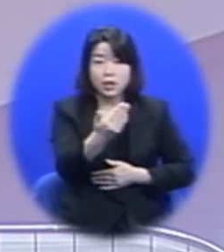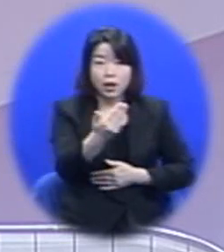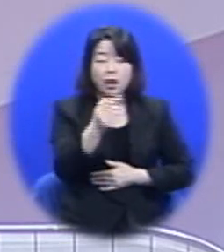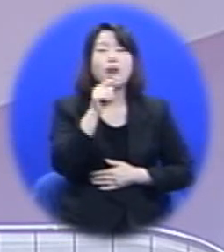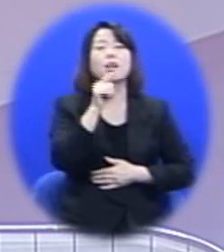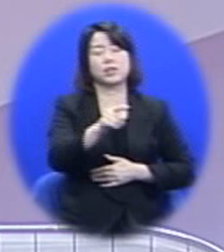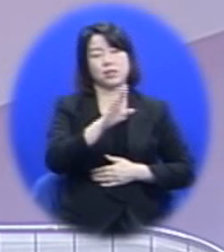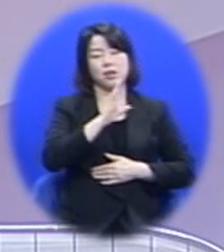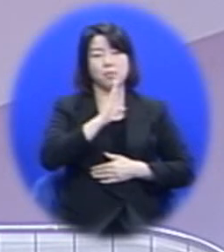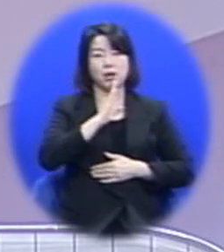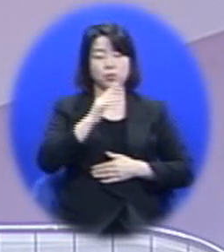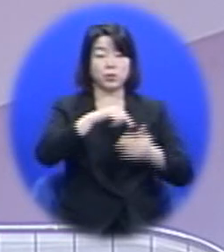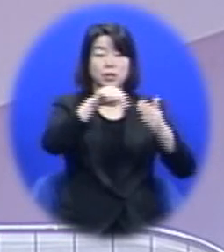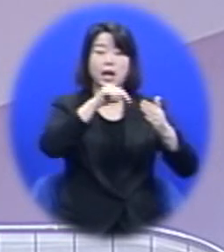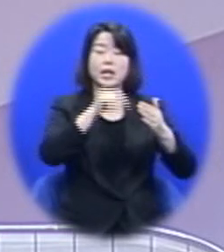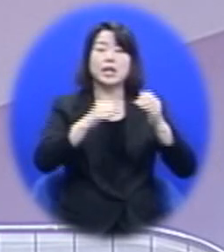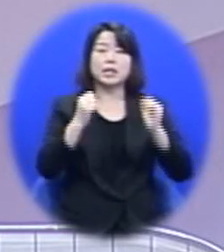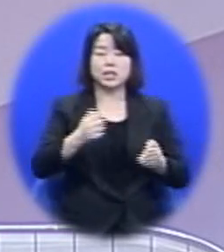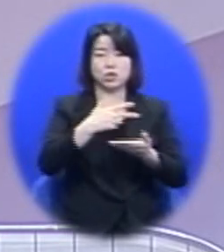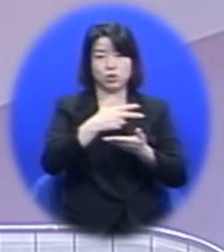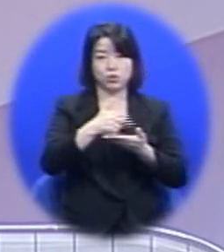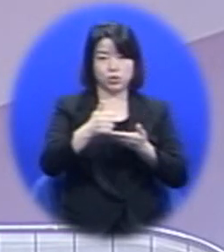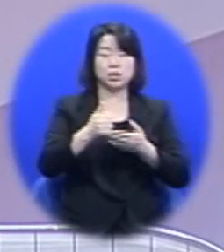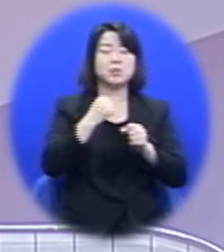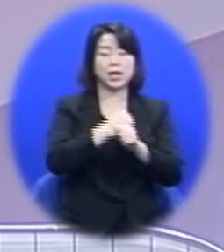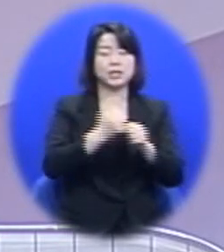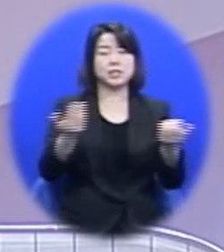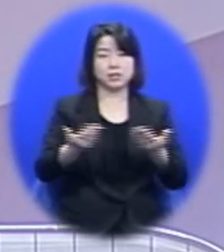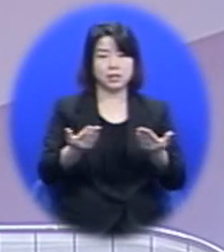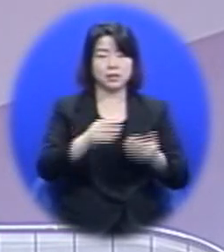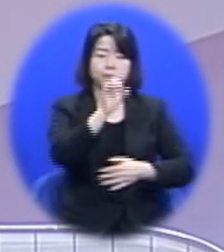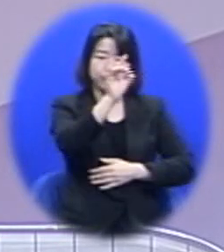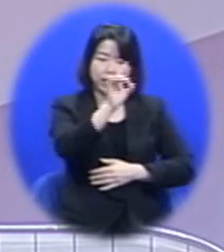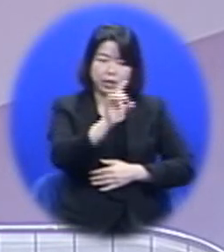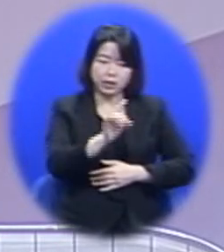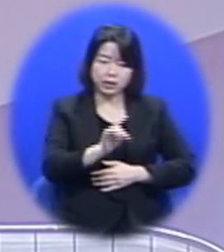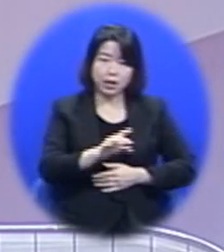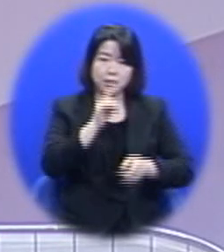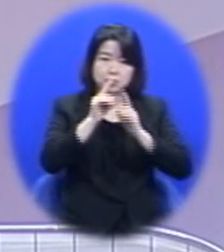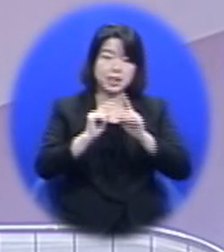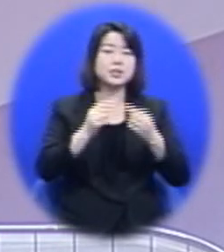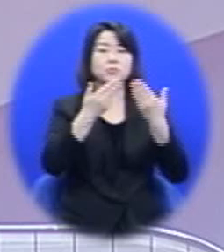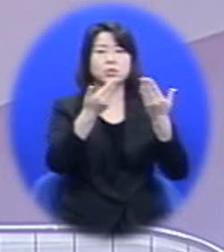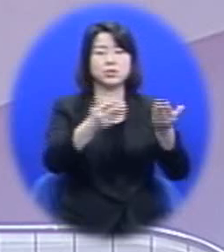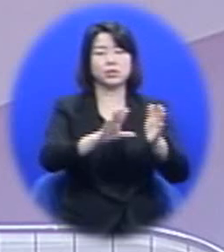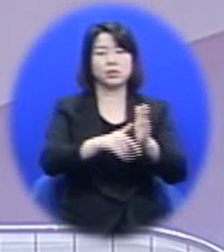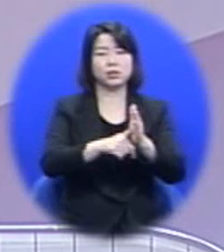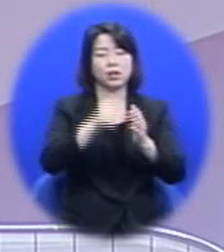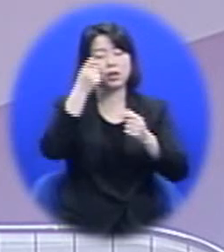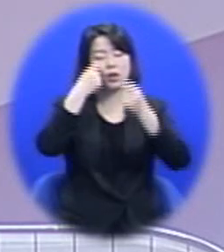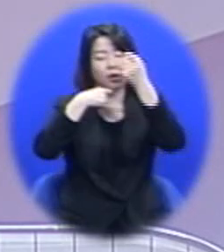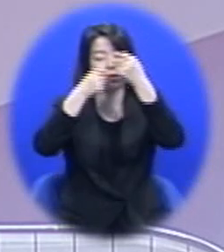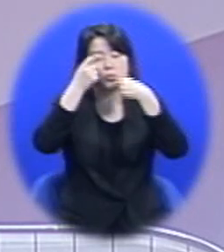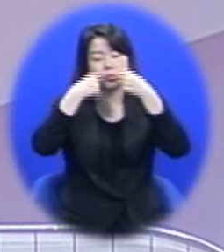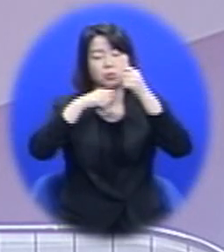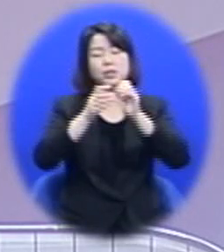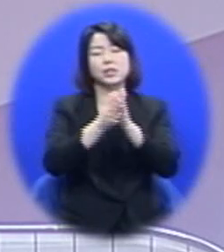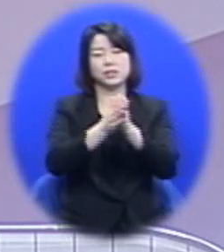계신 주님이 하시는 일입니다. 하나하나 말씀을 드릴 때 그분이 막 울기